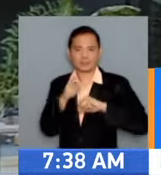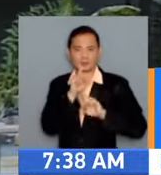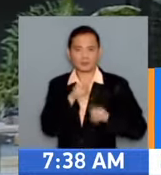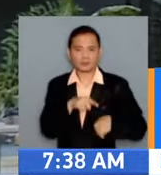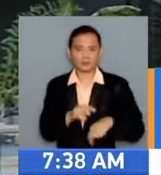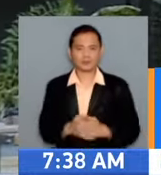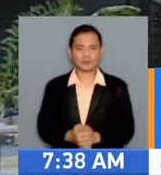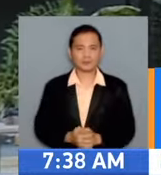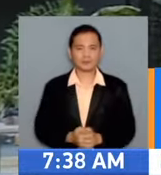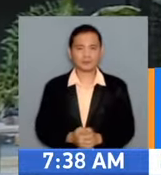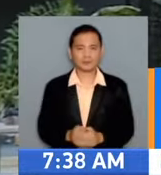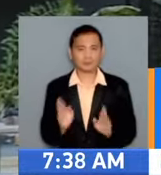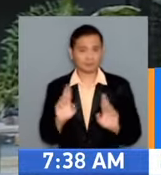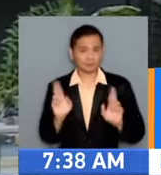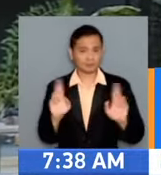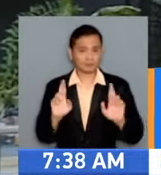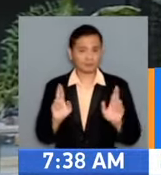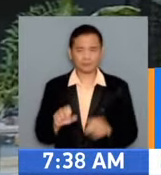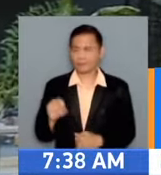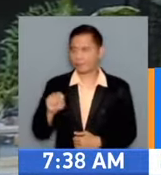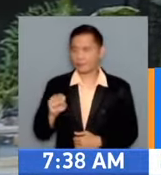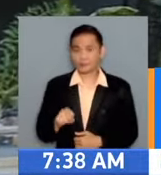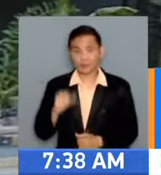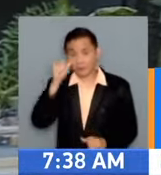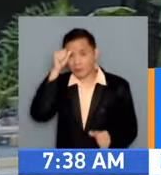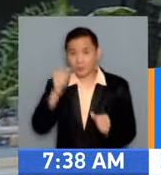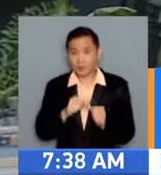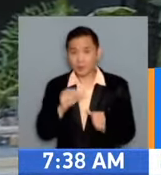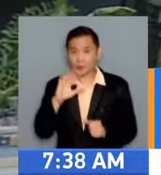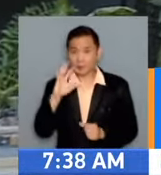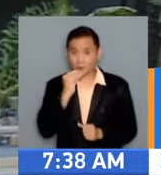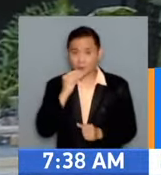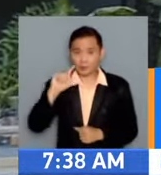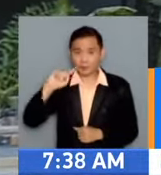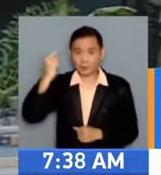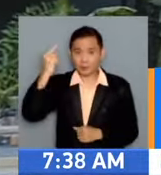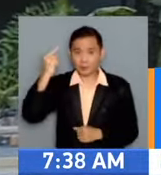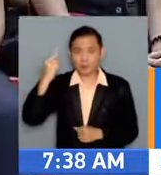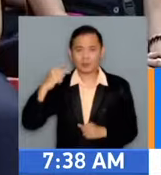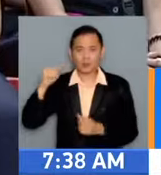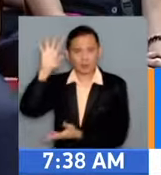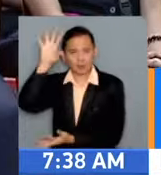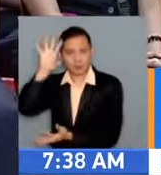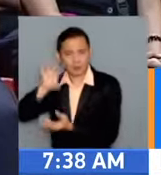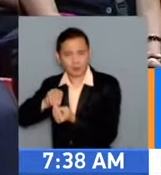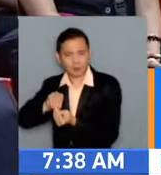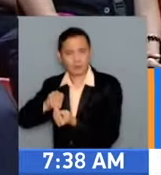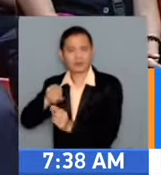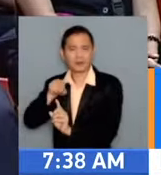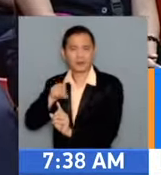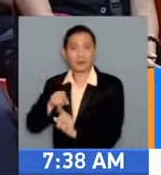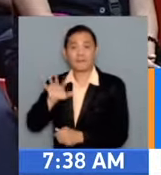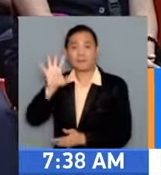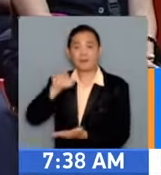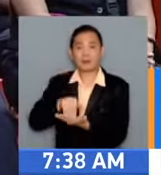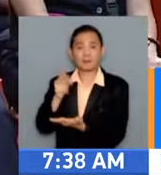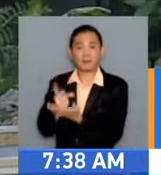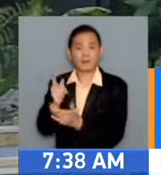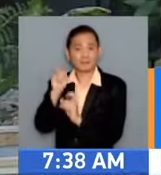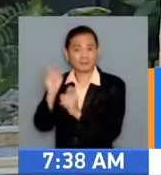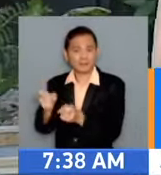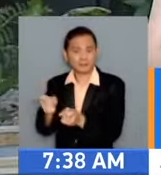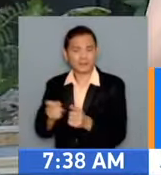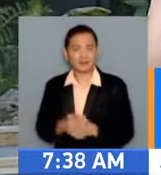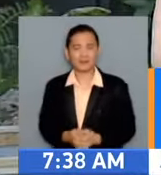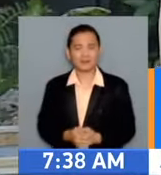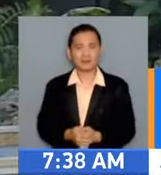round. Yes. So ang maunang makapunto, so may pinakamataas na punto, yes. So magkakaroon ng 5,000 pesos. Grabe! At siyempre meron